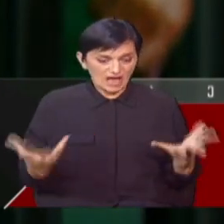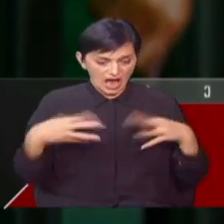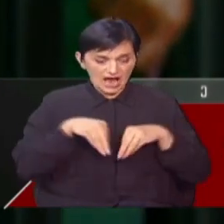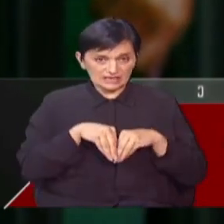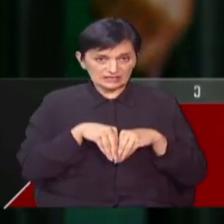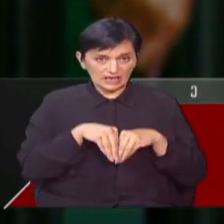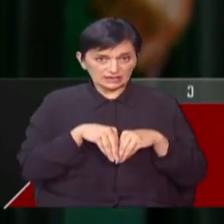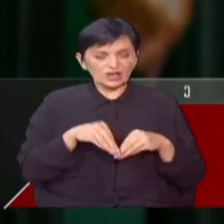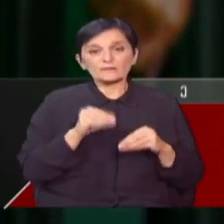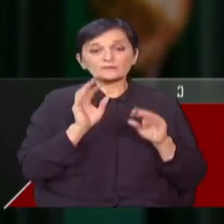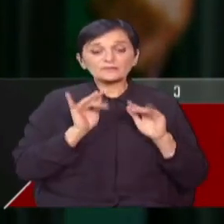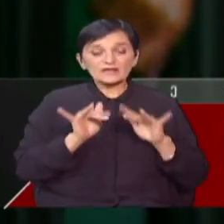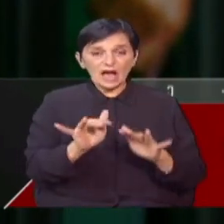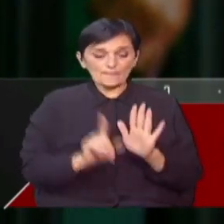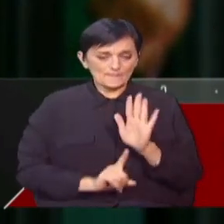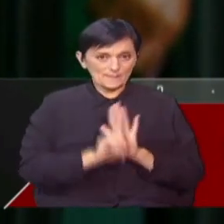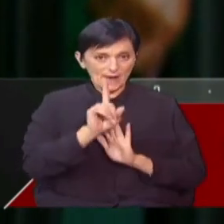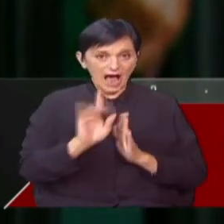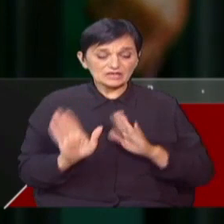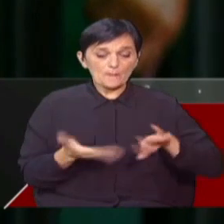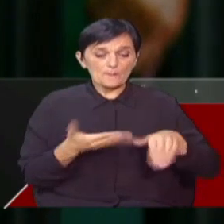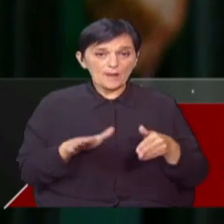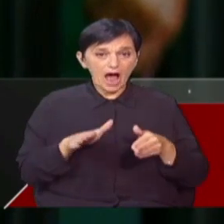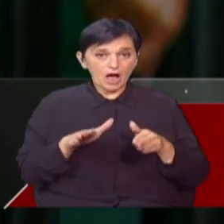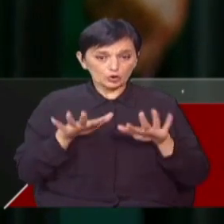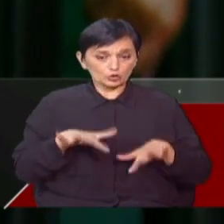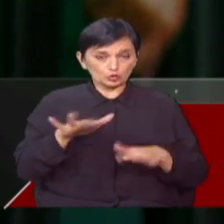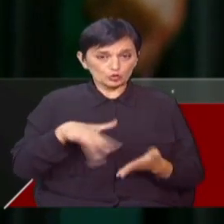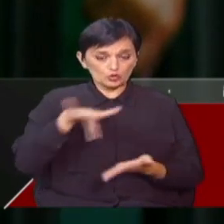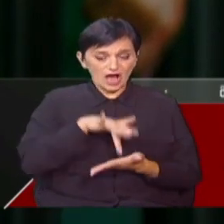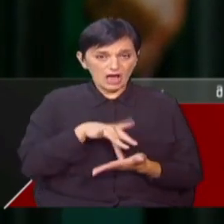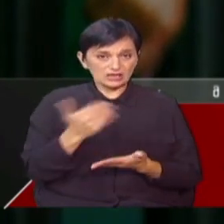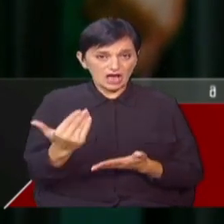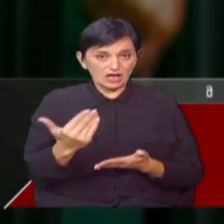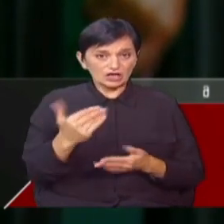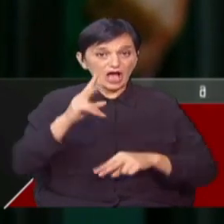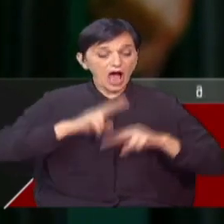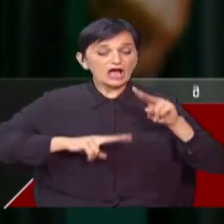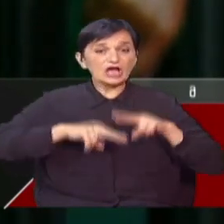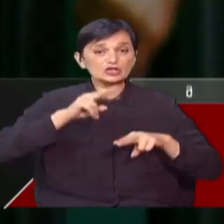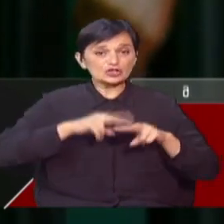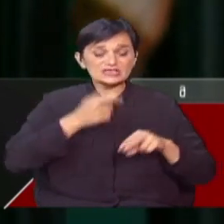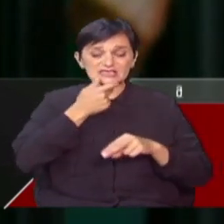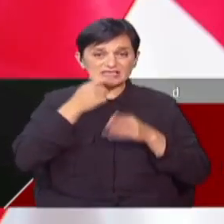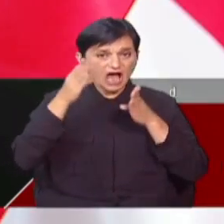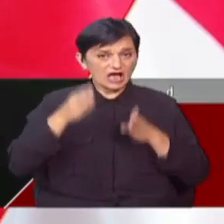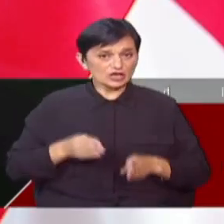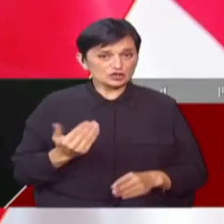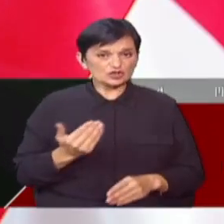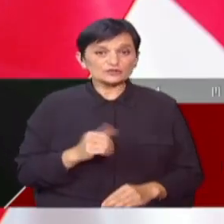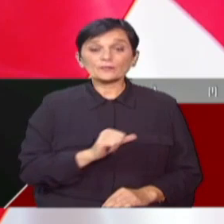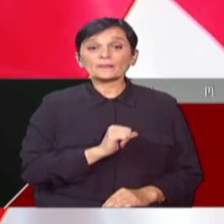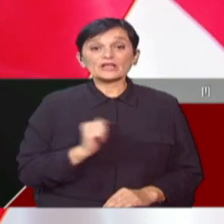სიმბოლურად კამპანია დაიწყება ბათუმიდან, ქალაქიდან, რომელიც ააშენა მიხეილ სააკაშვილმა.